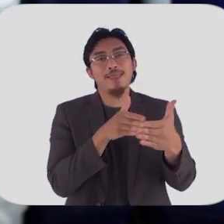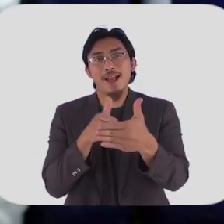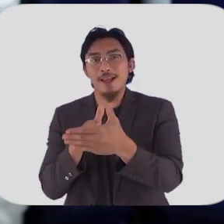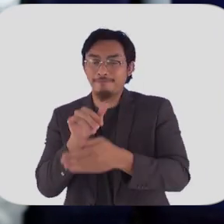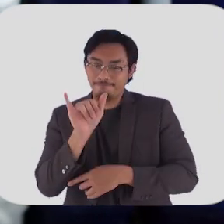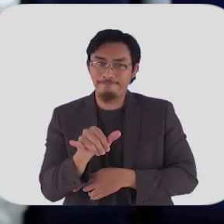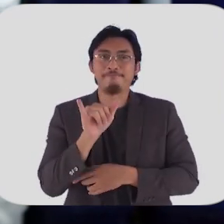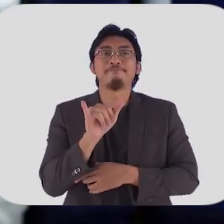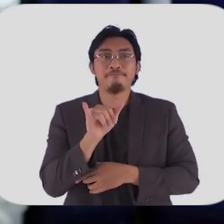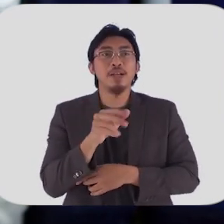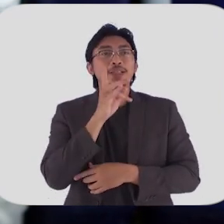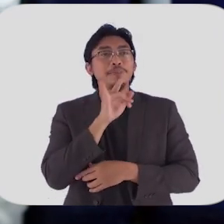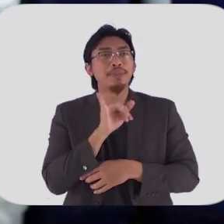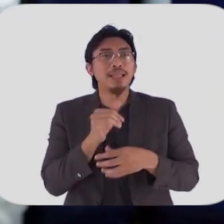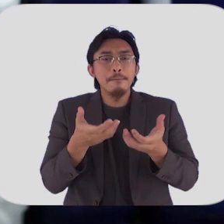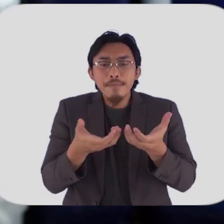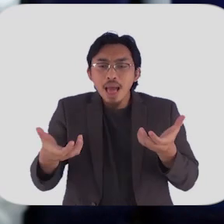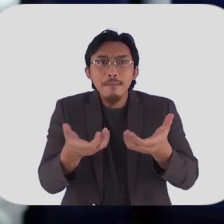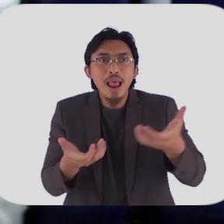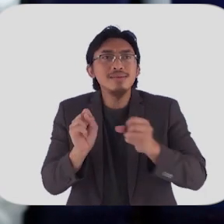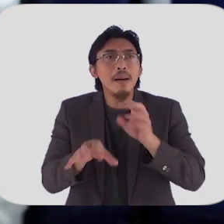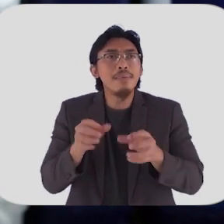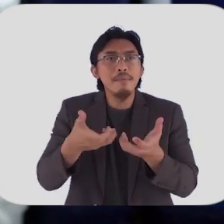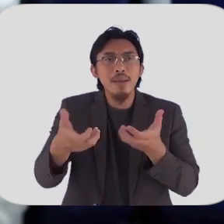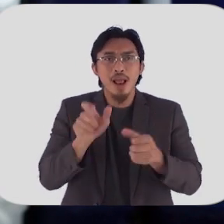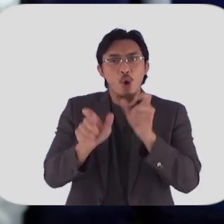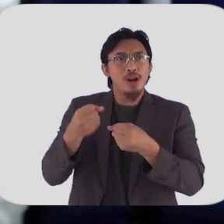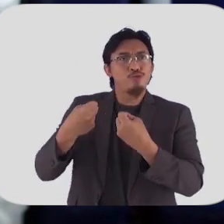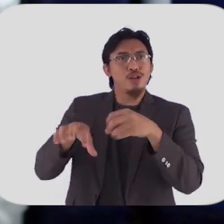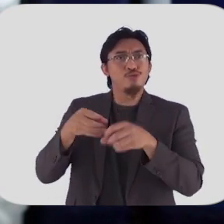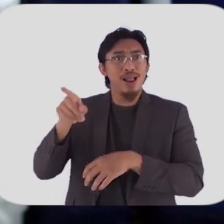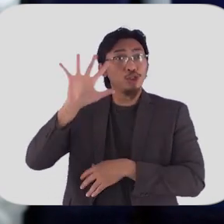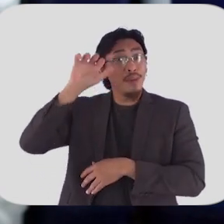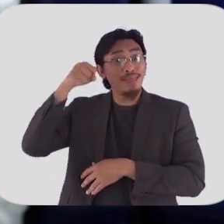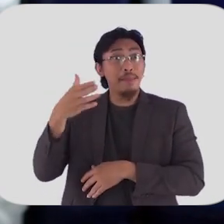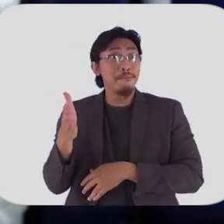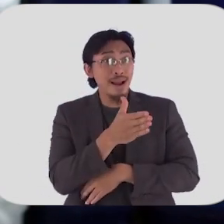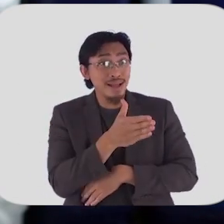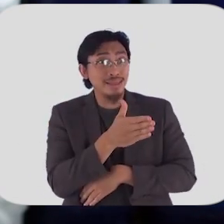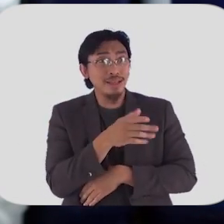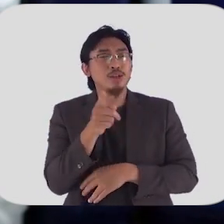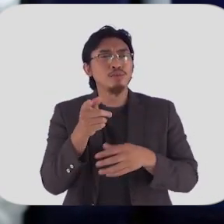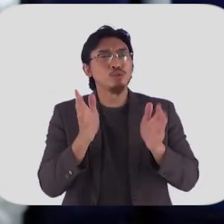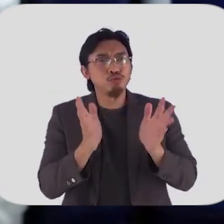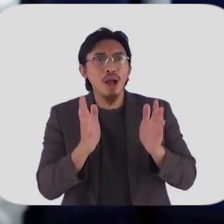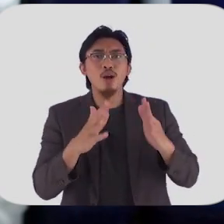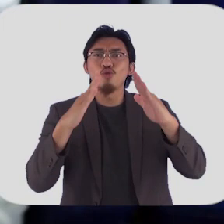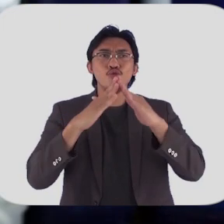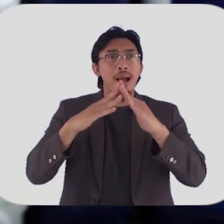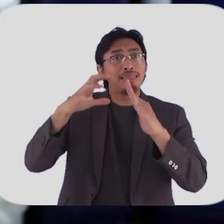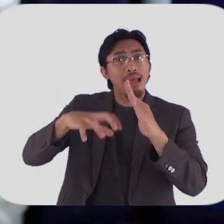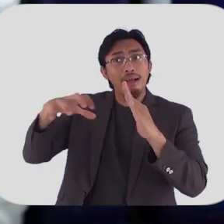keterlibatan stakeholders ya. Jadi seperti pemilahan sampah yang dilakukan oleh pedagang di sumber, kemudian di rumah